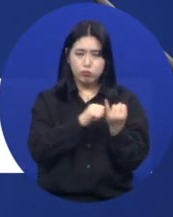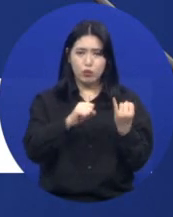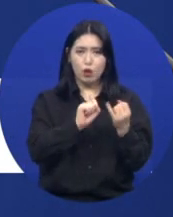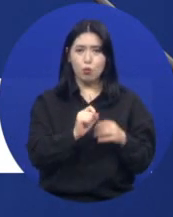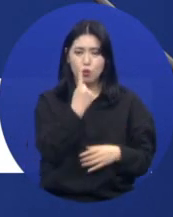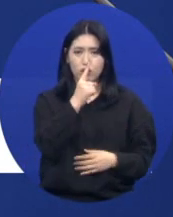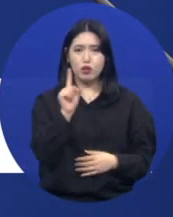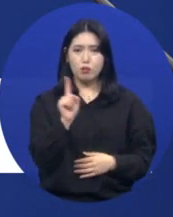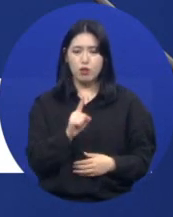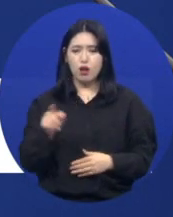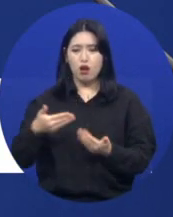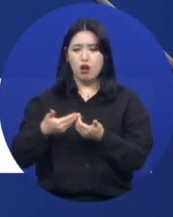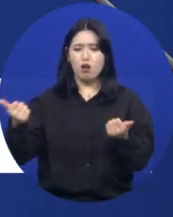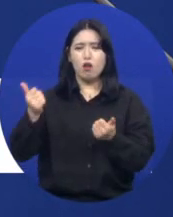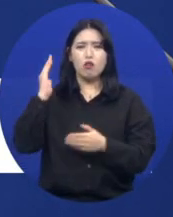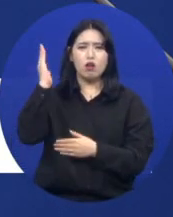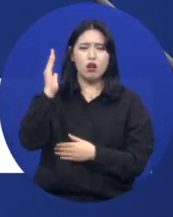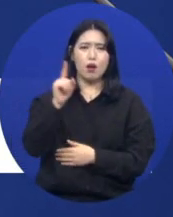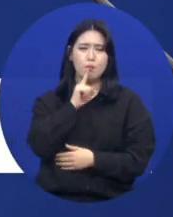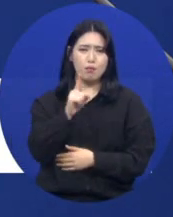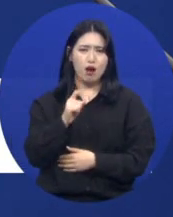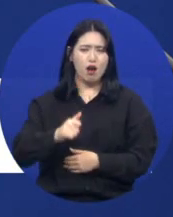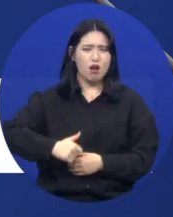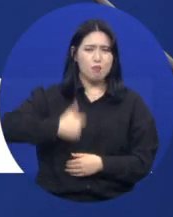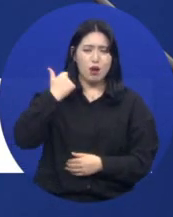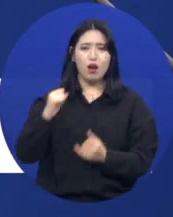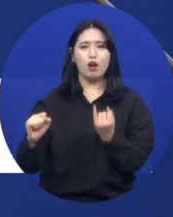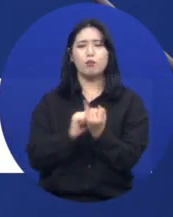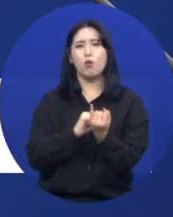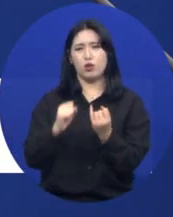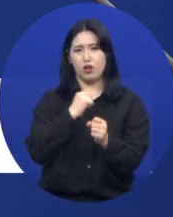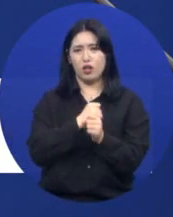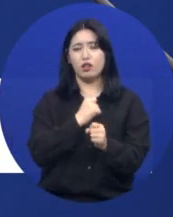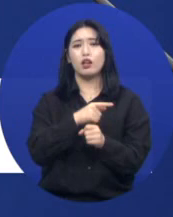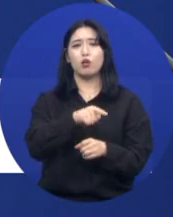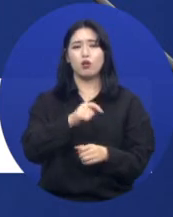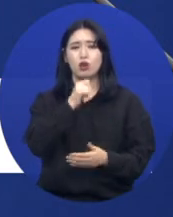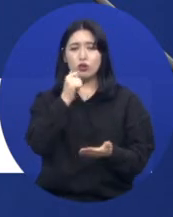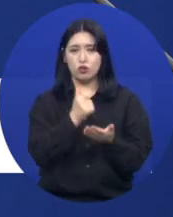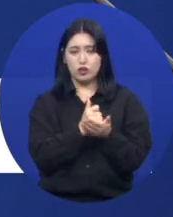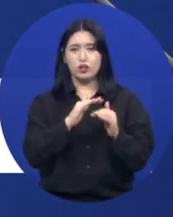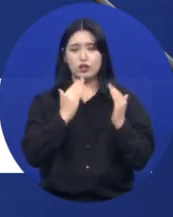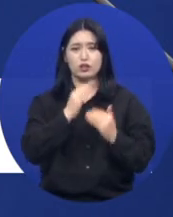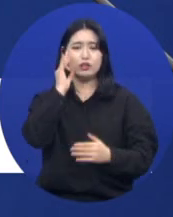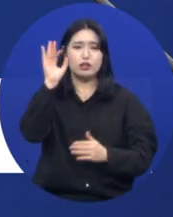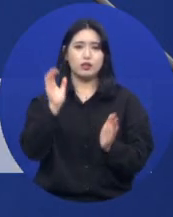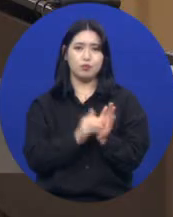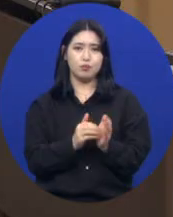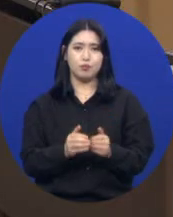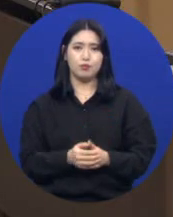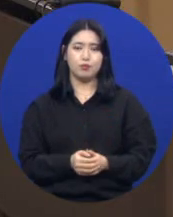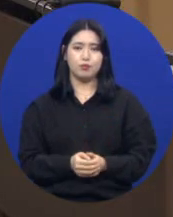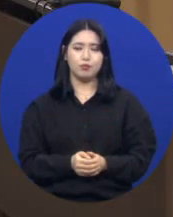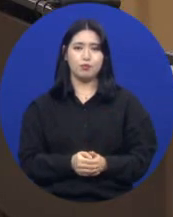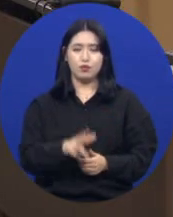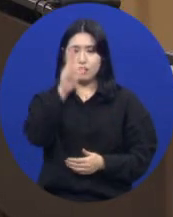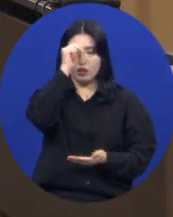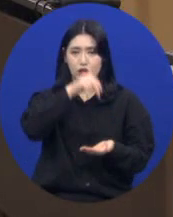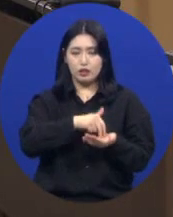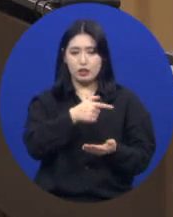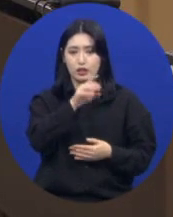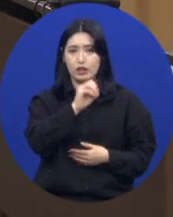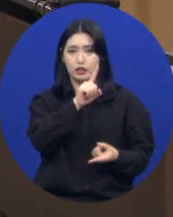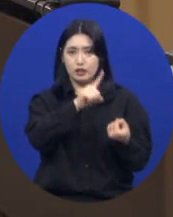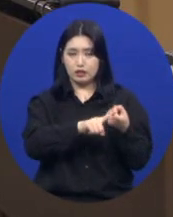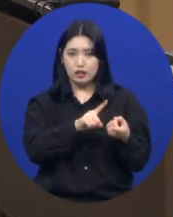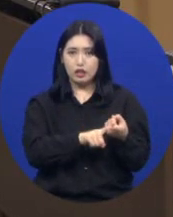여성이 헤어지자는 말에 화가 나 포톤 하였다고 범행을 인체 시인 하였습니다 경찰은 강 씨에